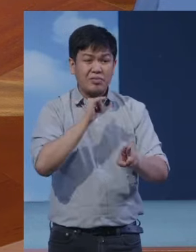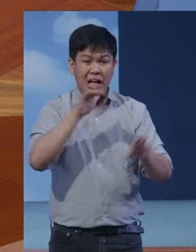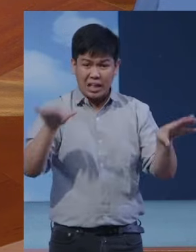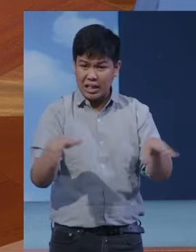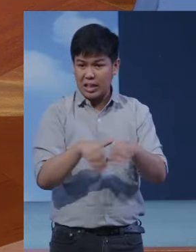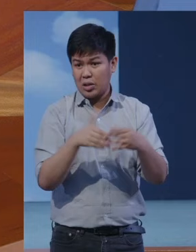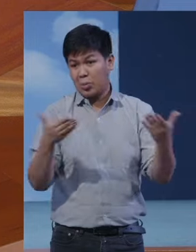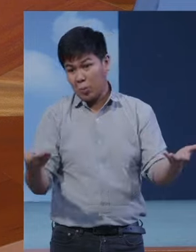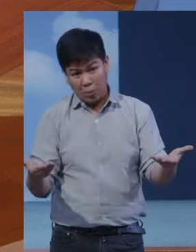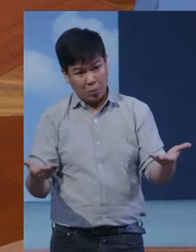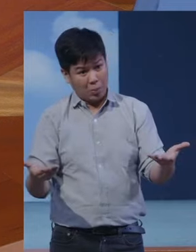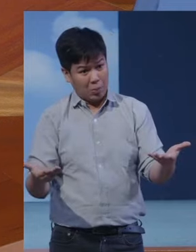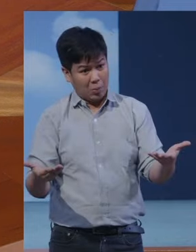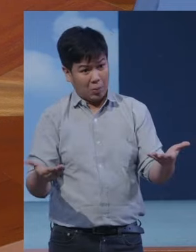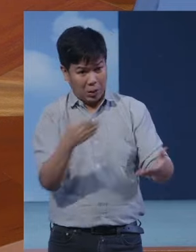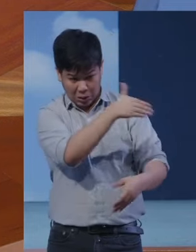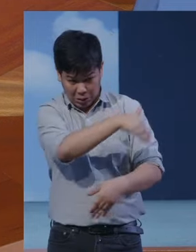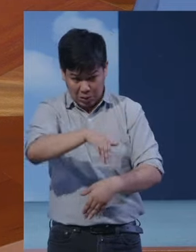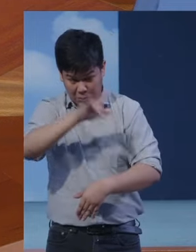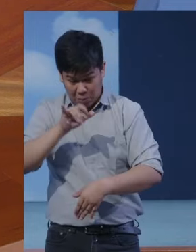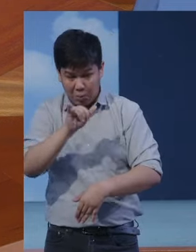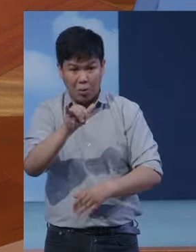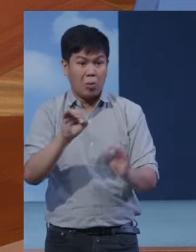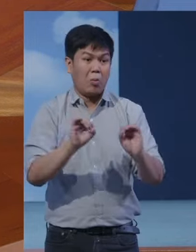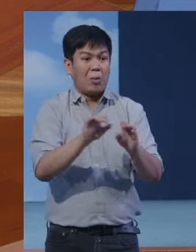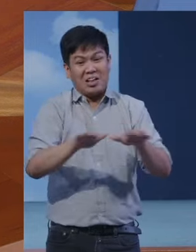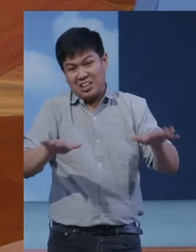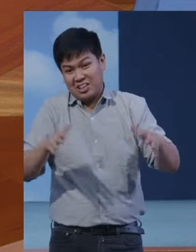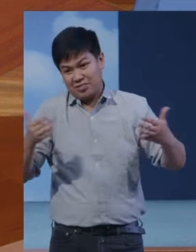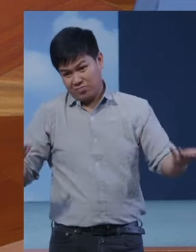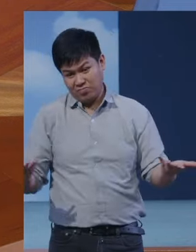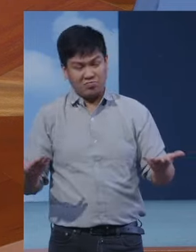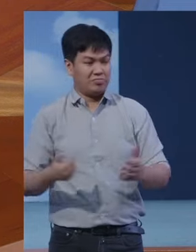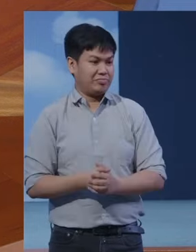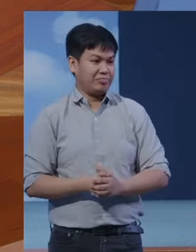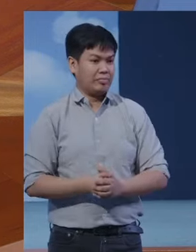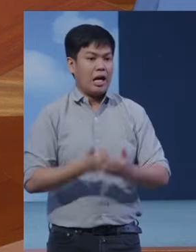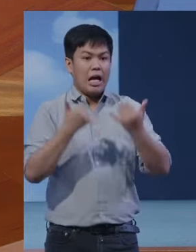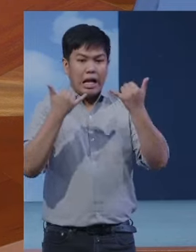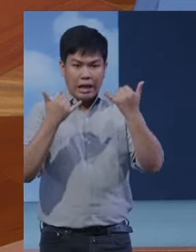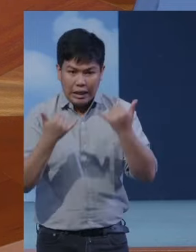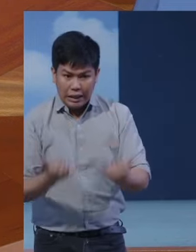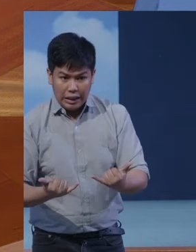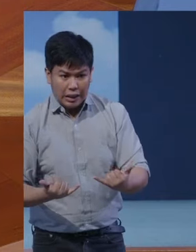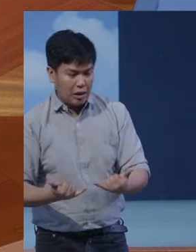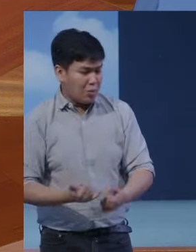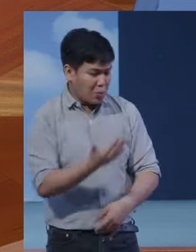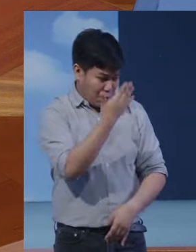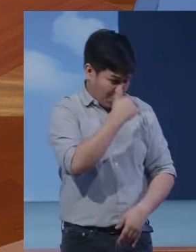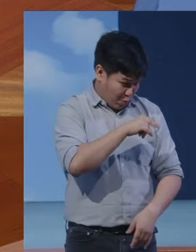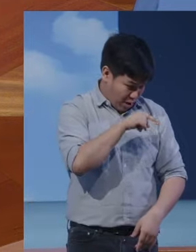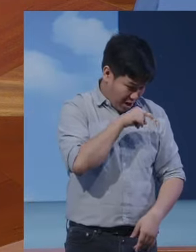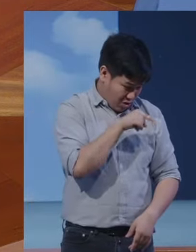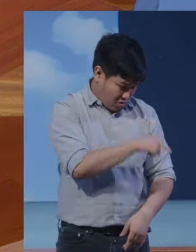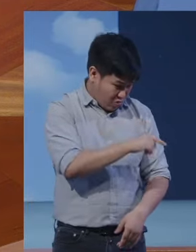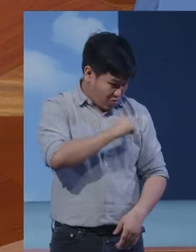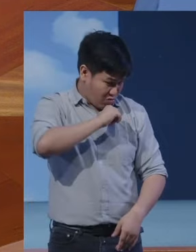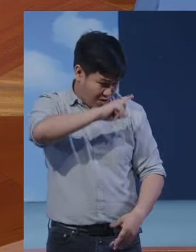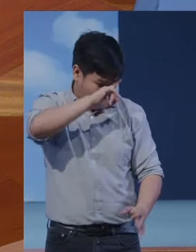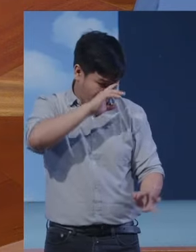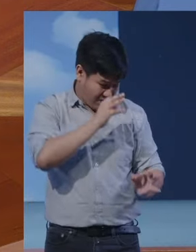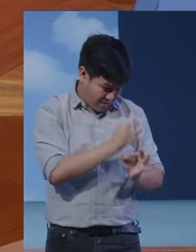kasal so guard yourselves in your spirit and let None of you be faithless to the wife of your